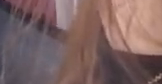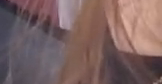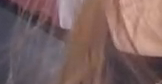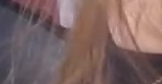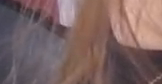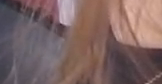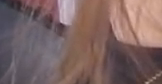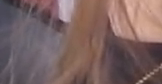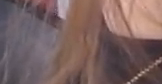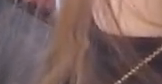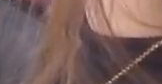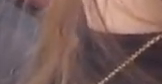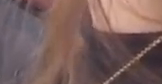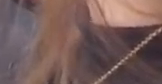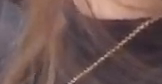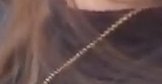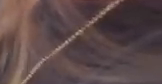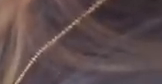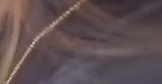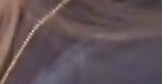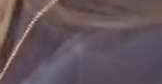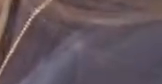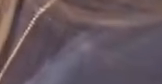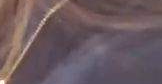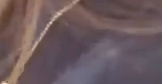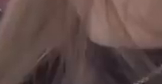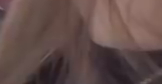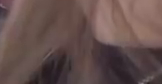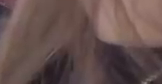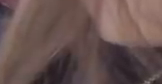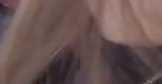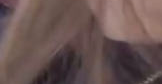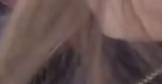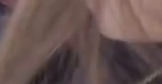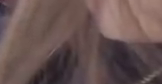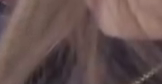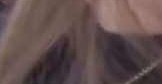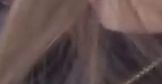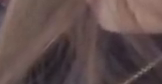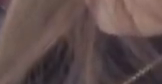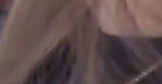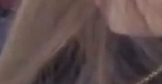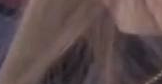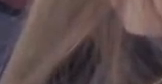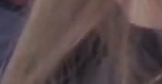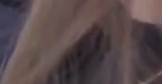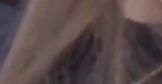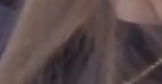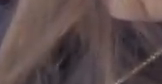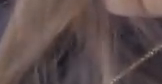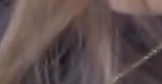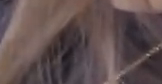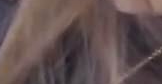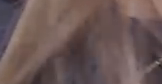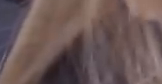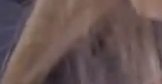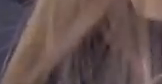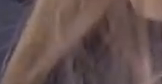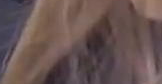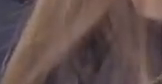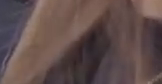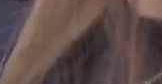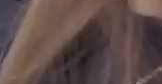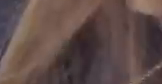mga nagpunta daw dun sa inyo sa bahay niyo. Sino po ba yun? Taga-MBB yata. So yata ako makakita ni Mayor, makausap yung